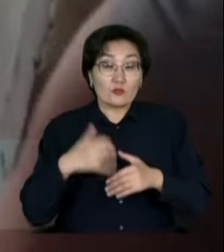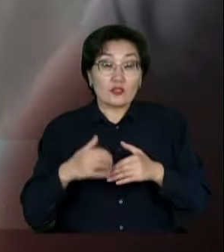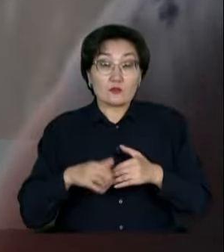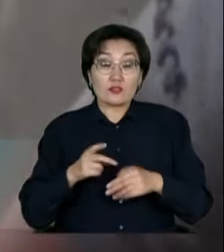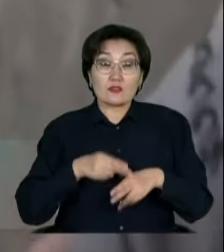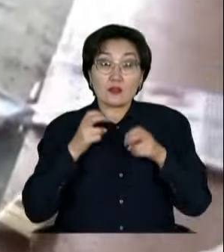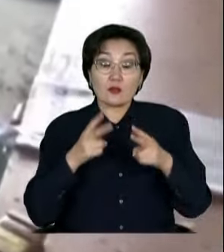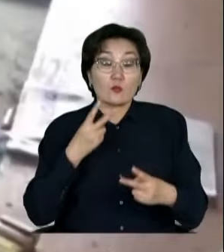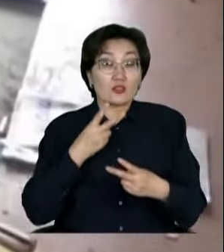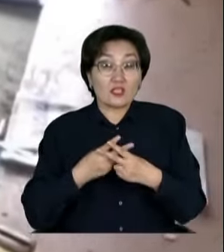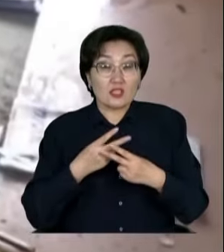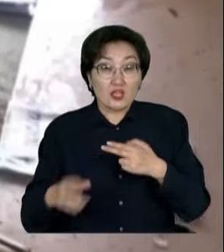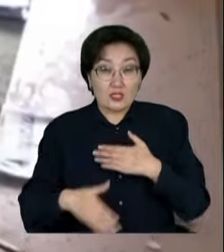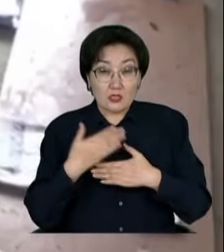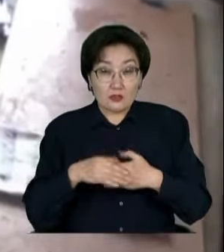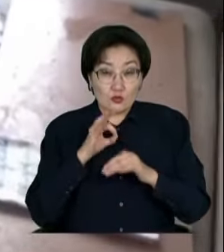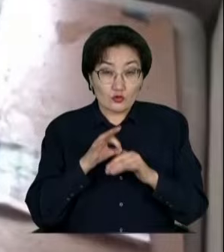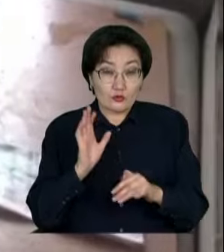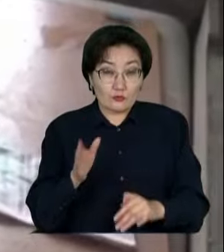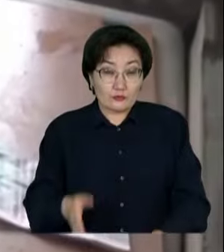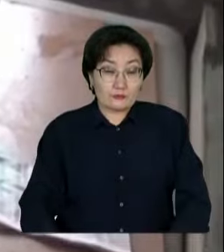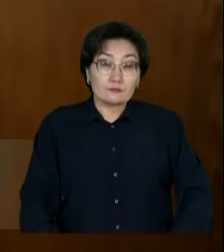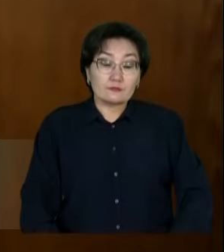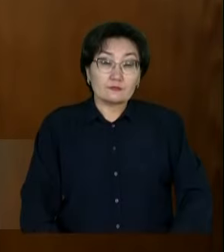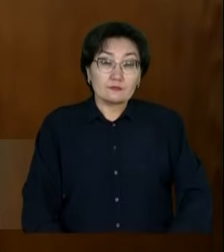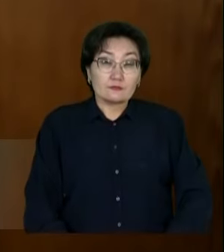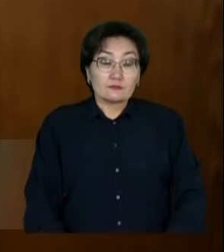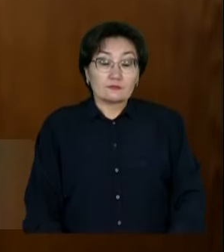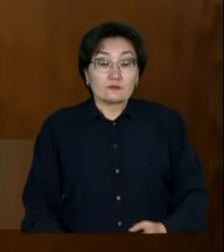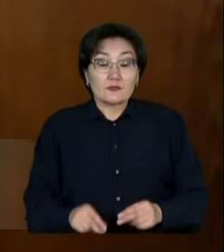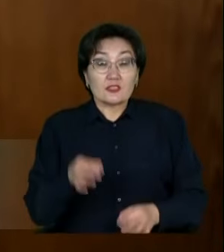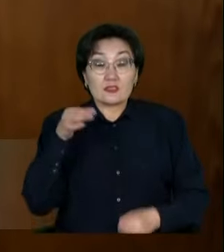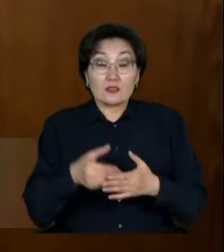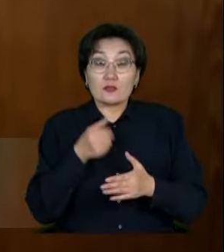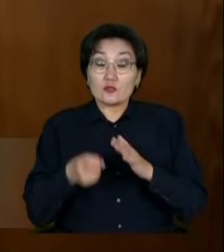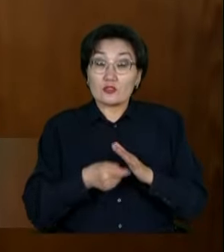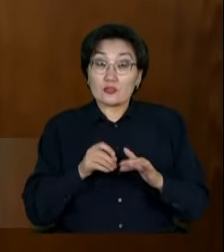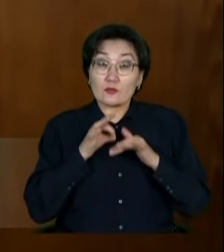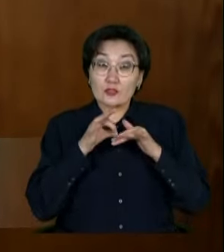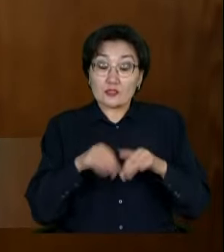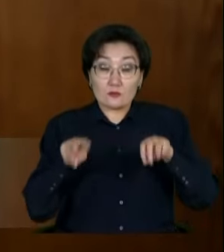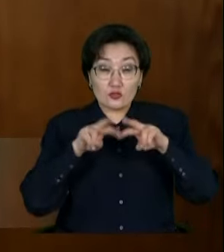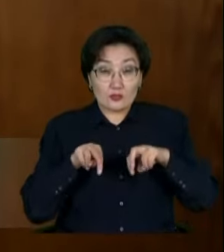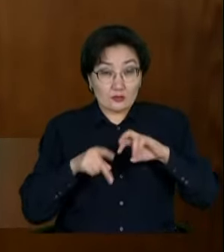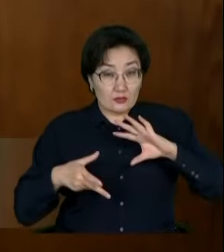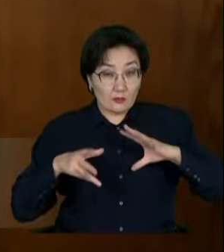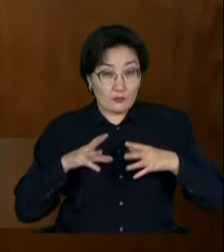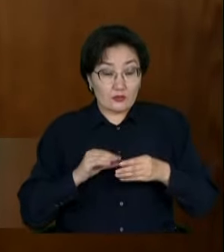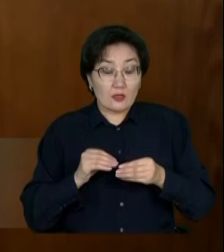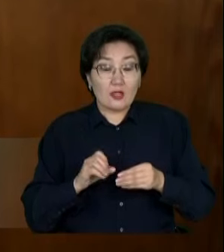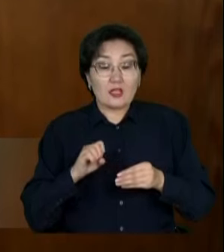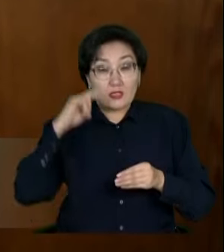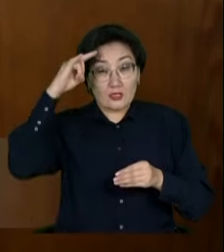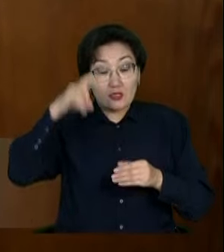қауіпсіздік колониясында жазасын өтейтін болады. Сотқа дейінгі тергеу барысында жүргізілген мониторинг нәтижелері